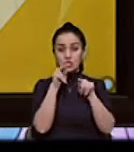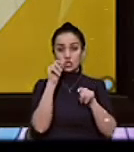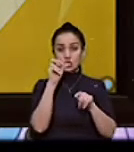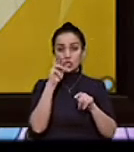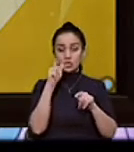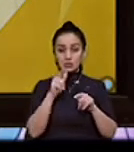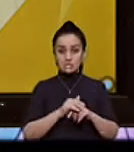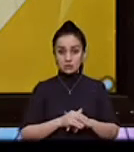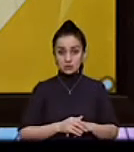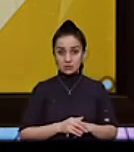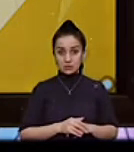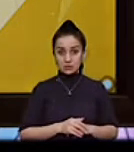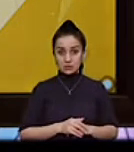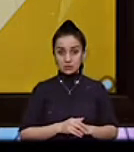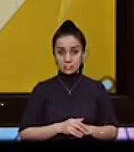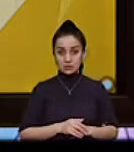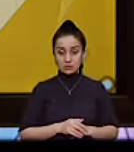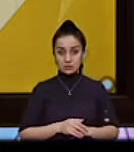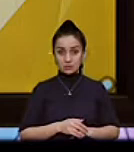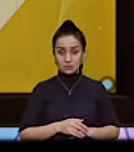равные части.